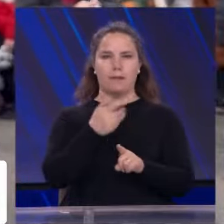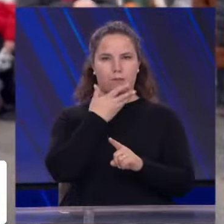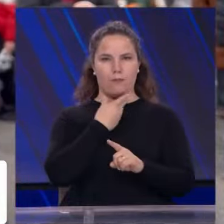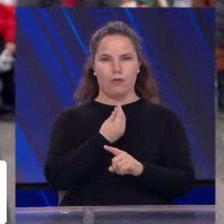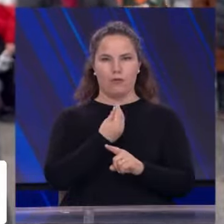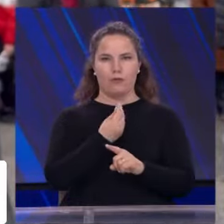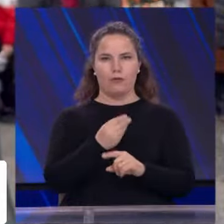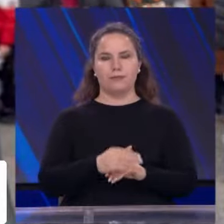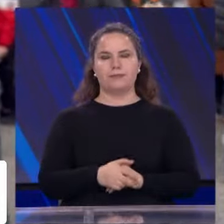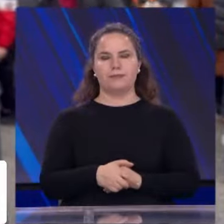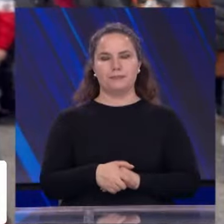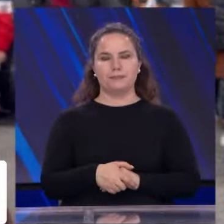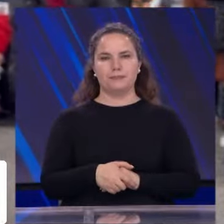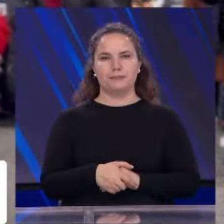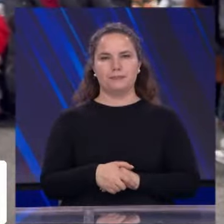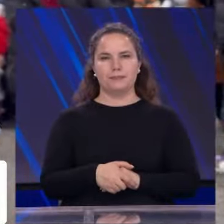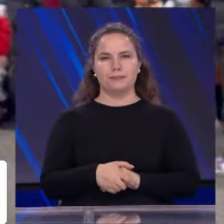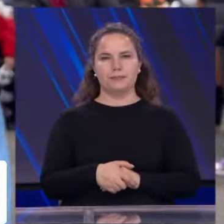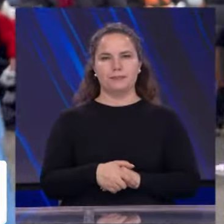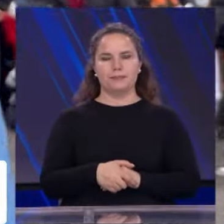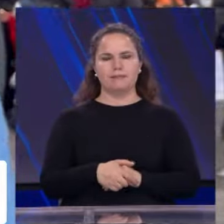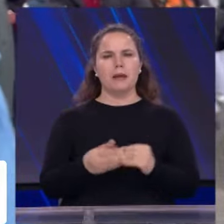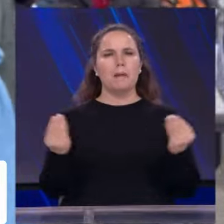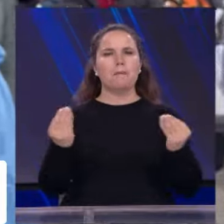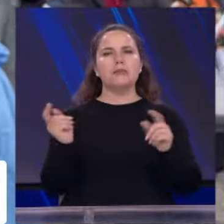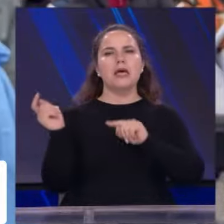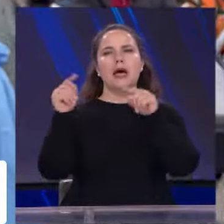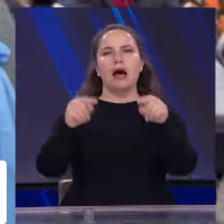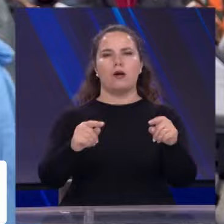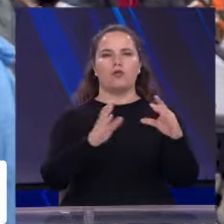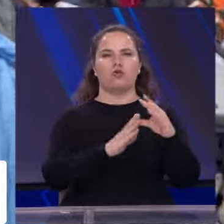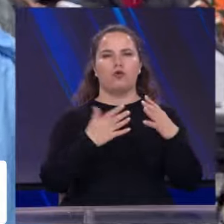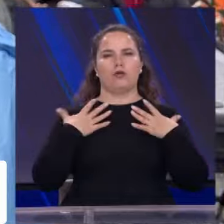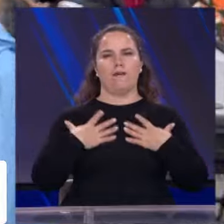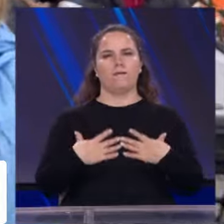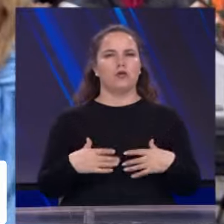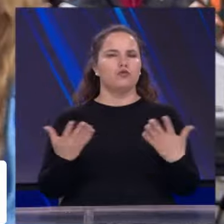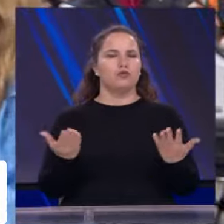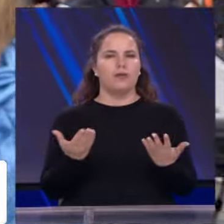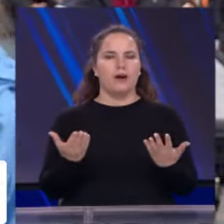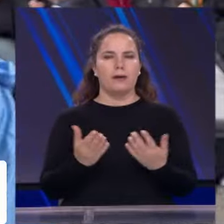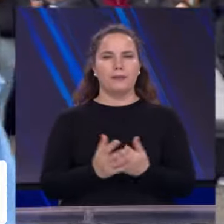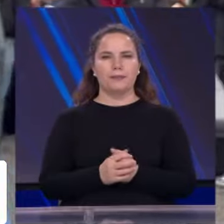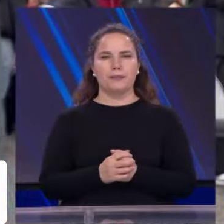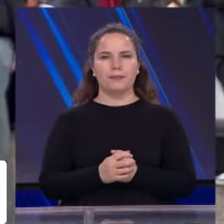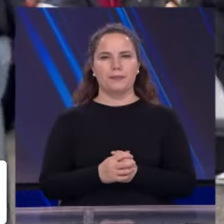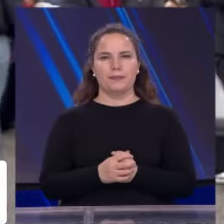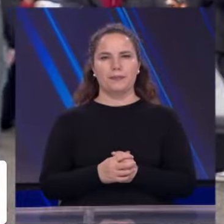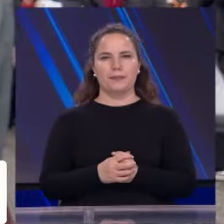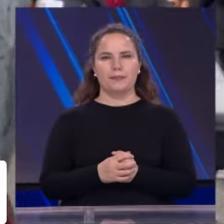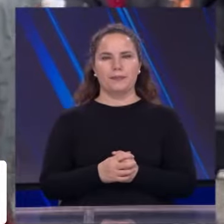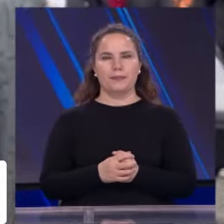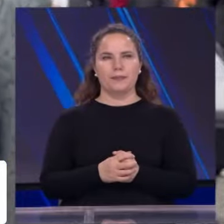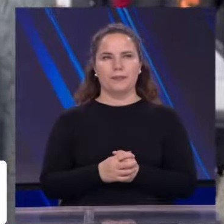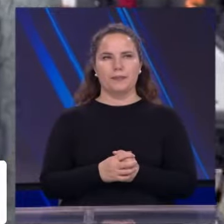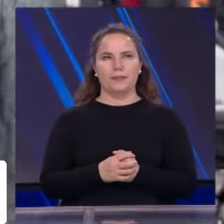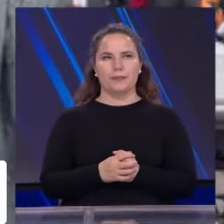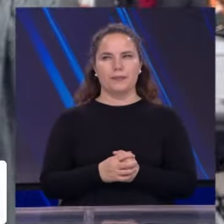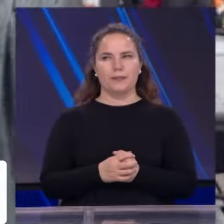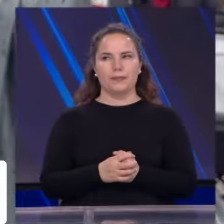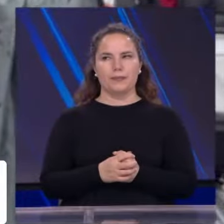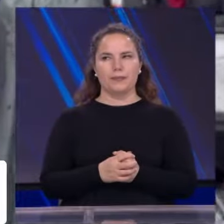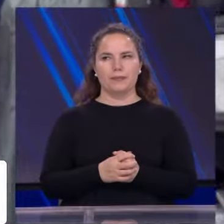veshje, tane. Pse keni përgjellur këtë veshje? Cili është mesazhi që keni dashur të jepni? Me tregu se sa